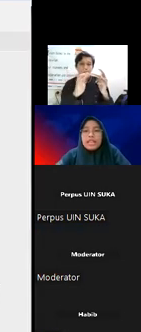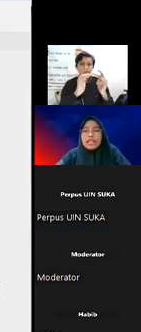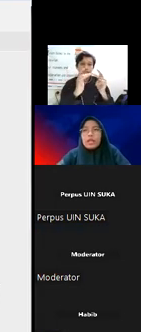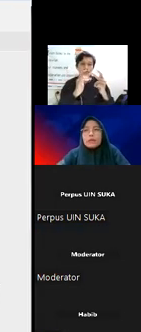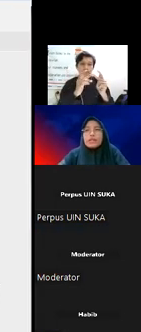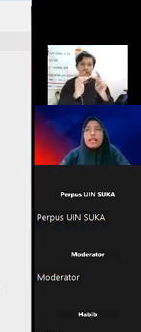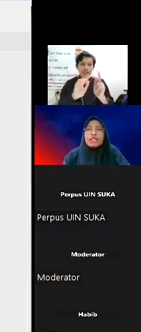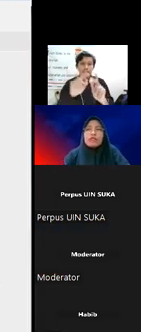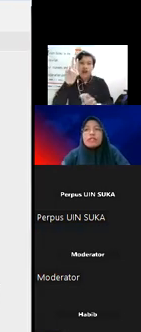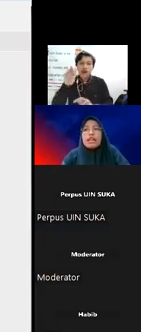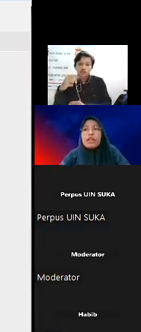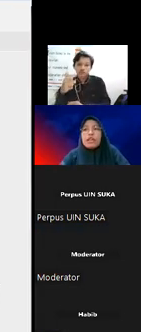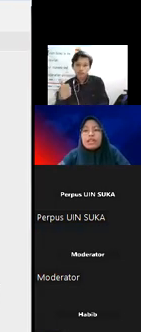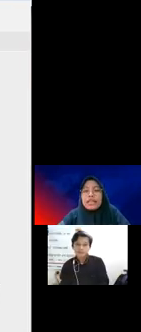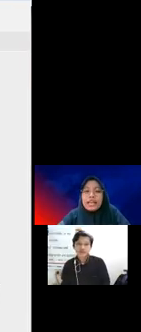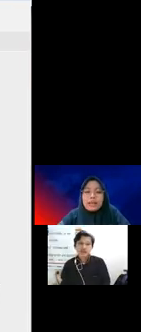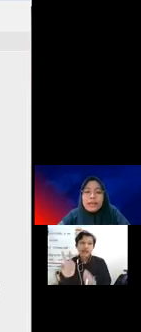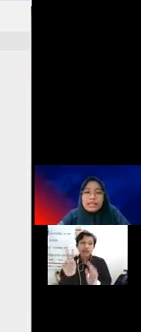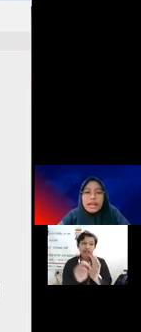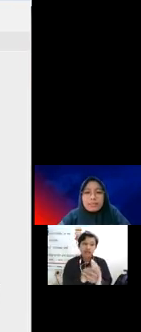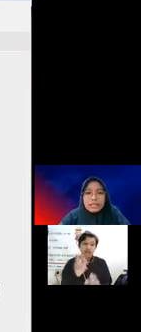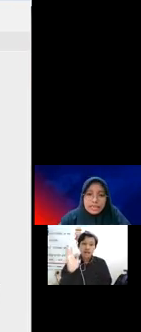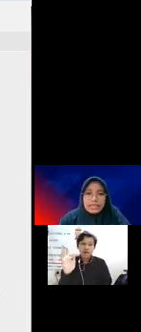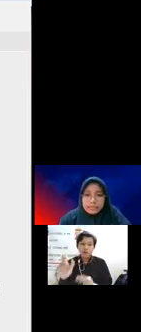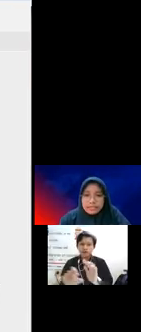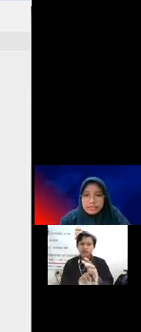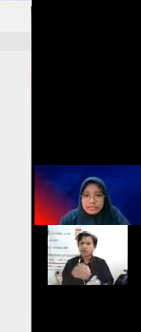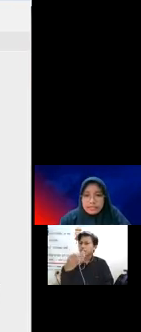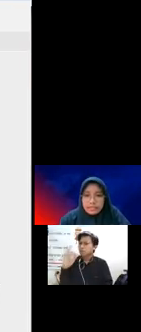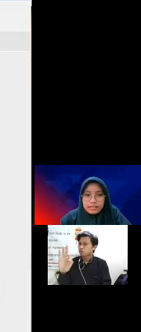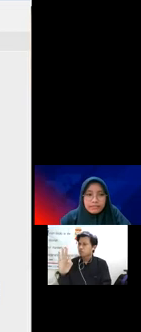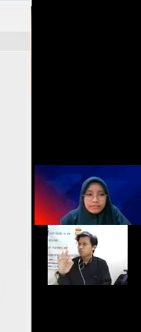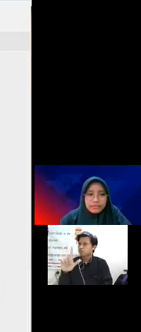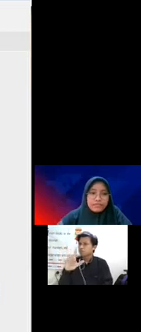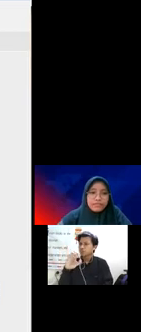nanti kalau misalkan sudah login nanti tampilannya akan seperti ini